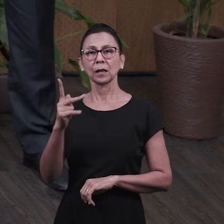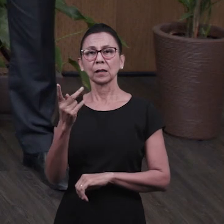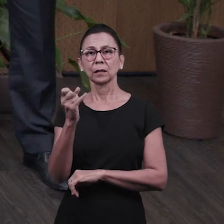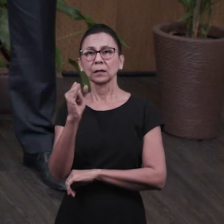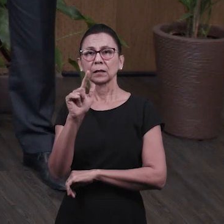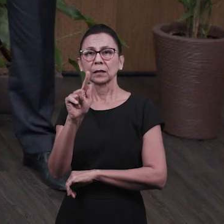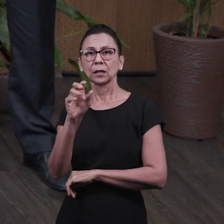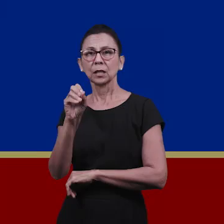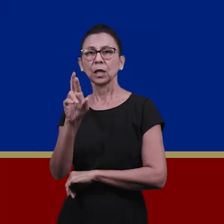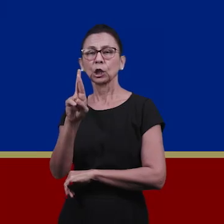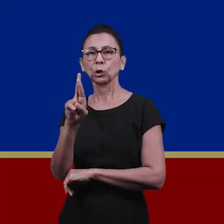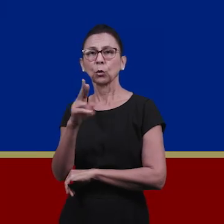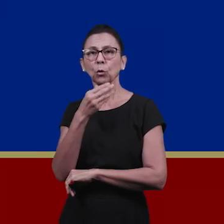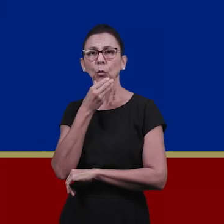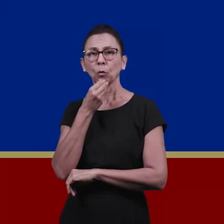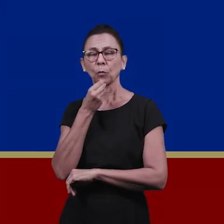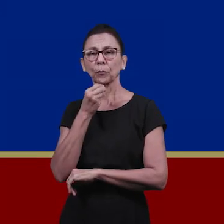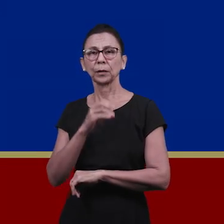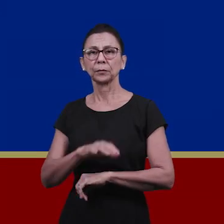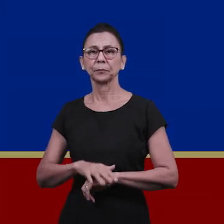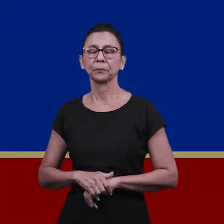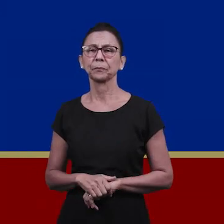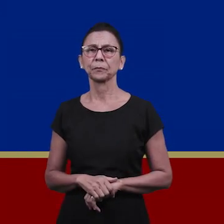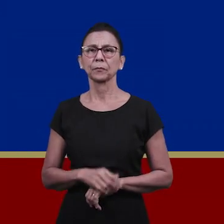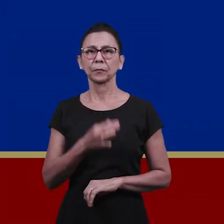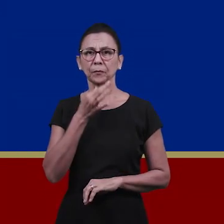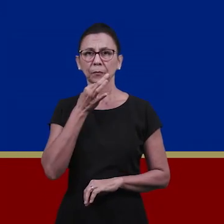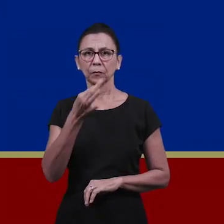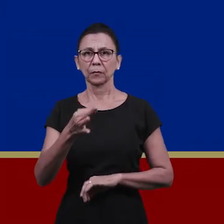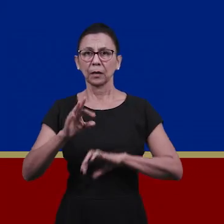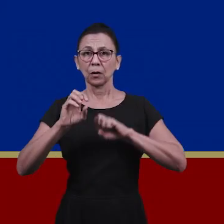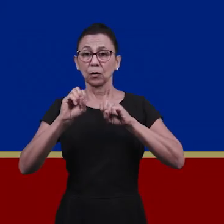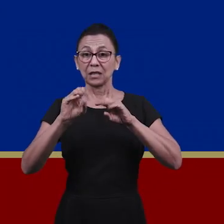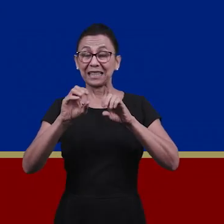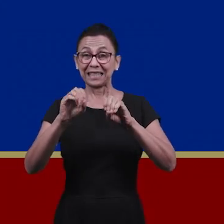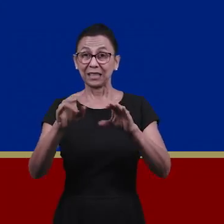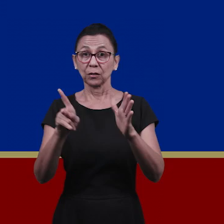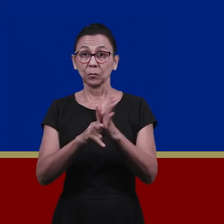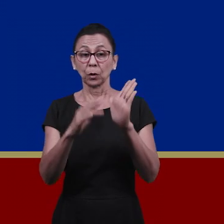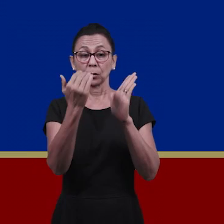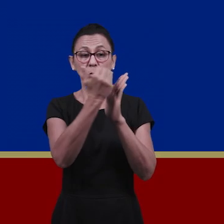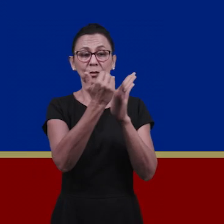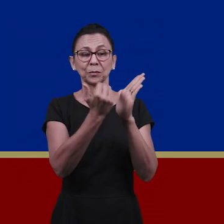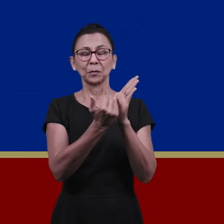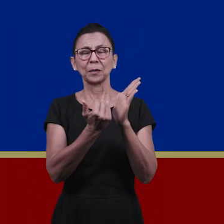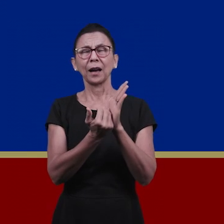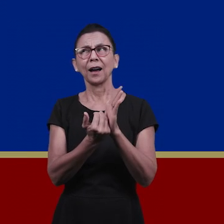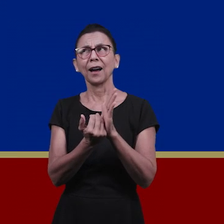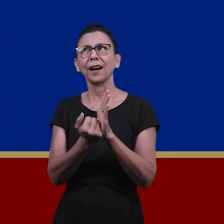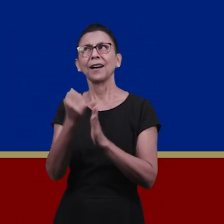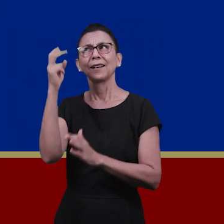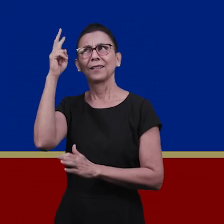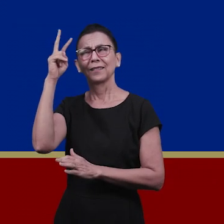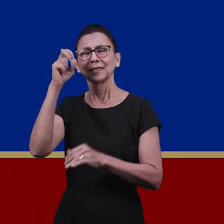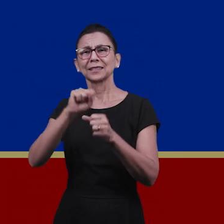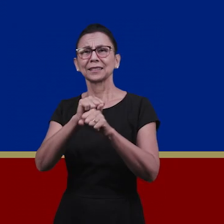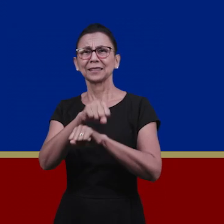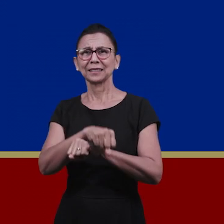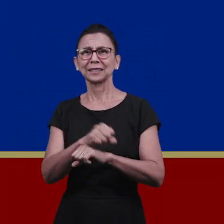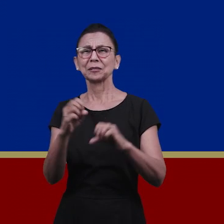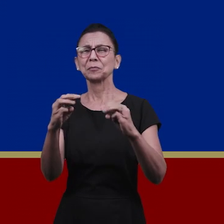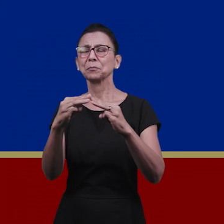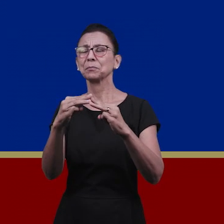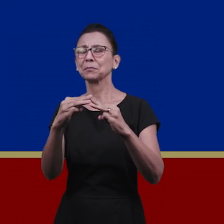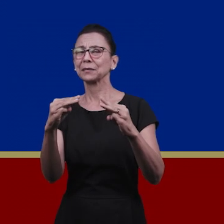de la ville de Contagem, envoyé par Igor, qui nous dit: les enseignements du programme nous amènent